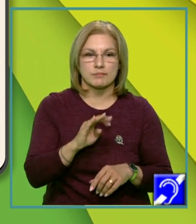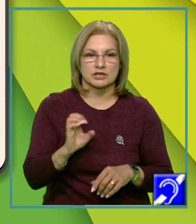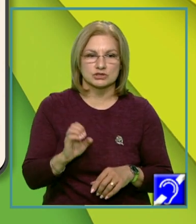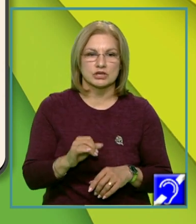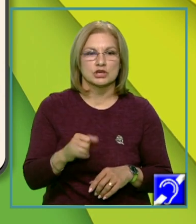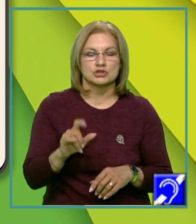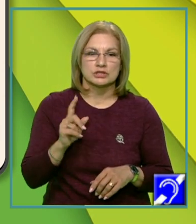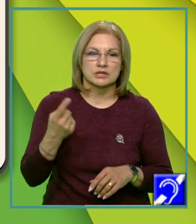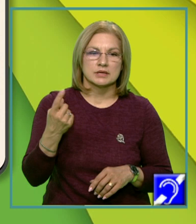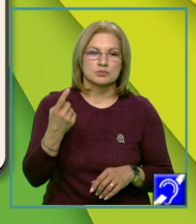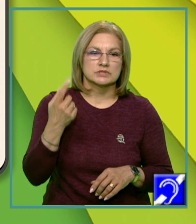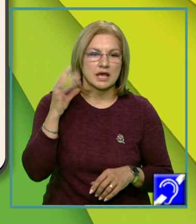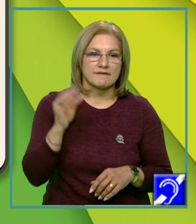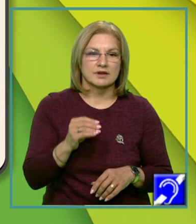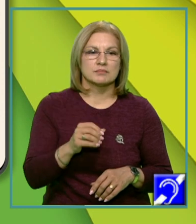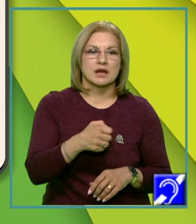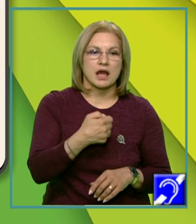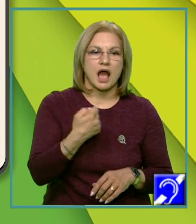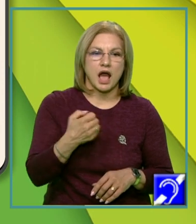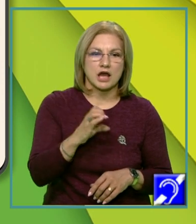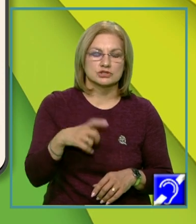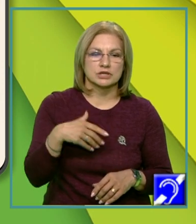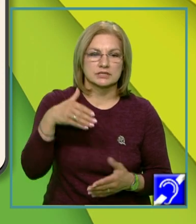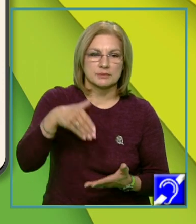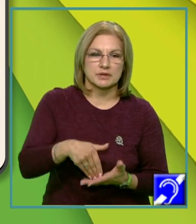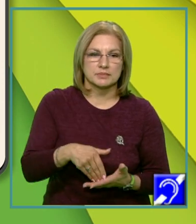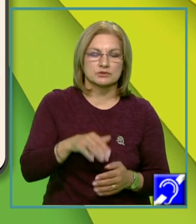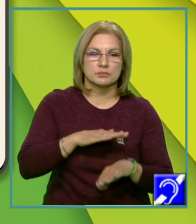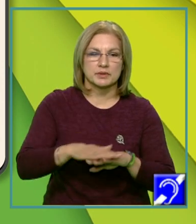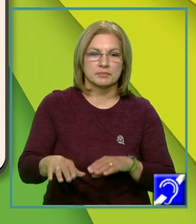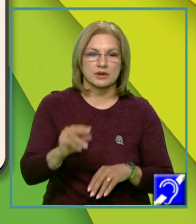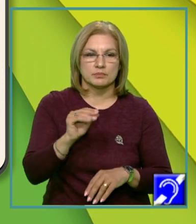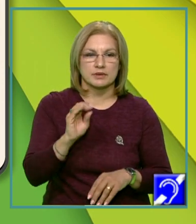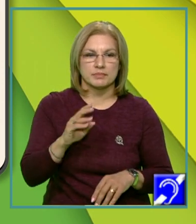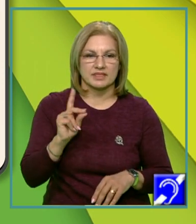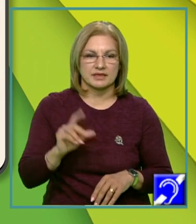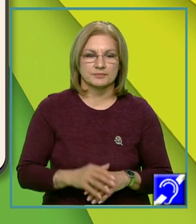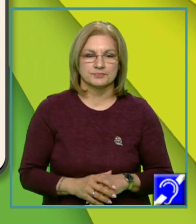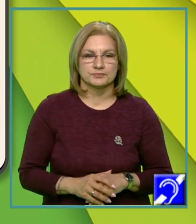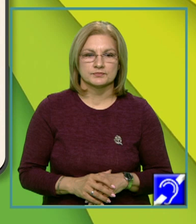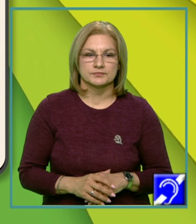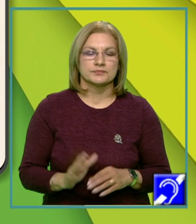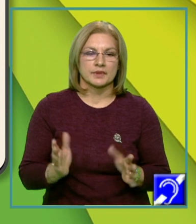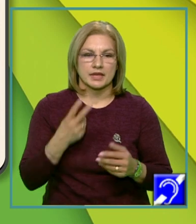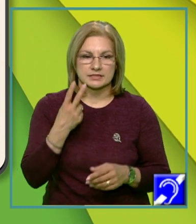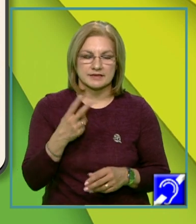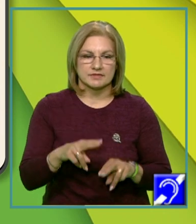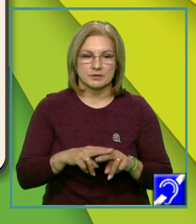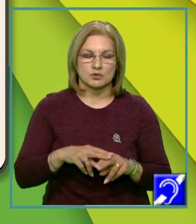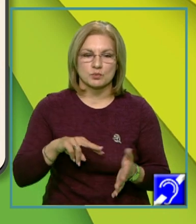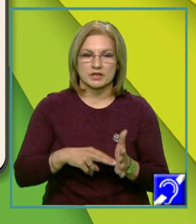cere să aflăm că aceea este perpendiculară Pe planul triunghiului pe BD să începem